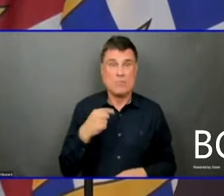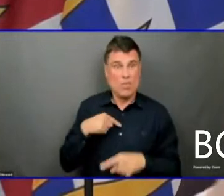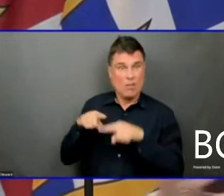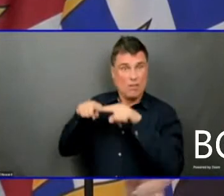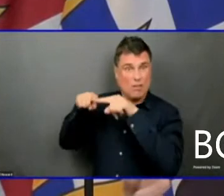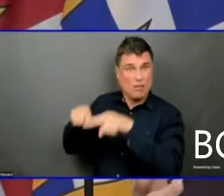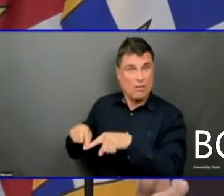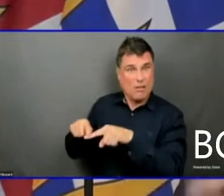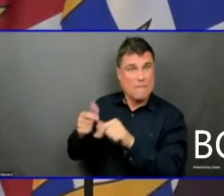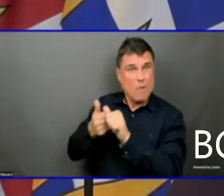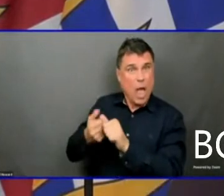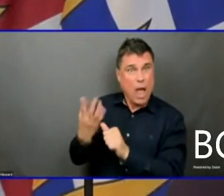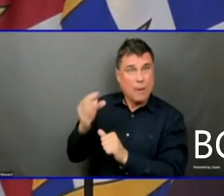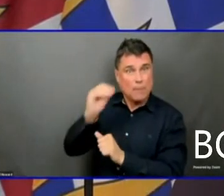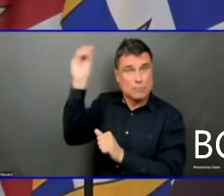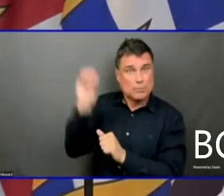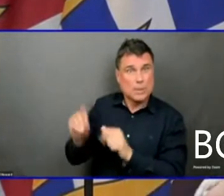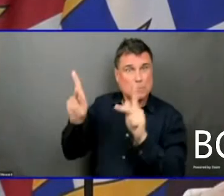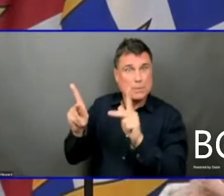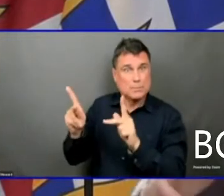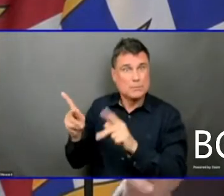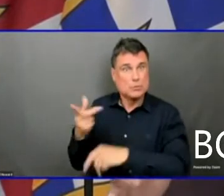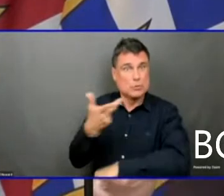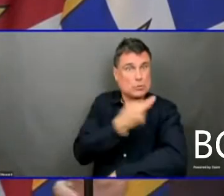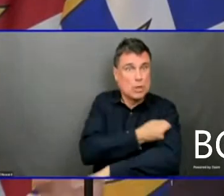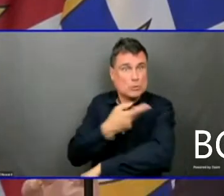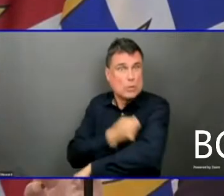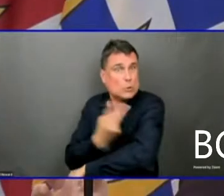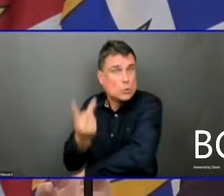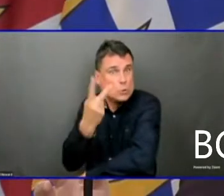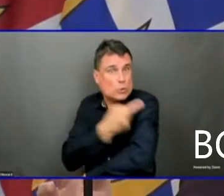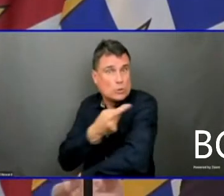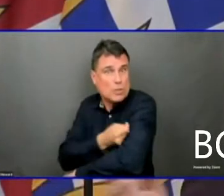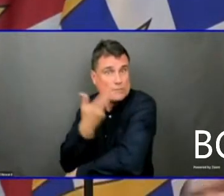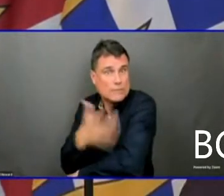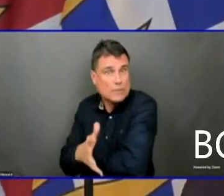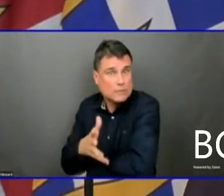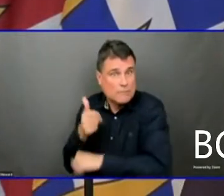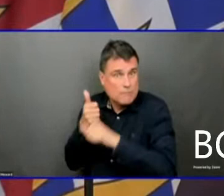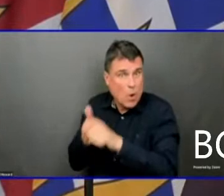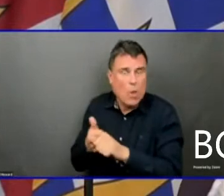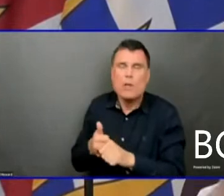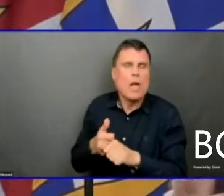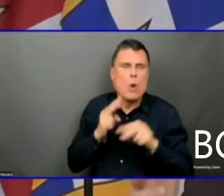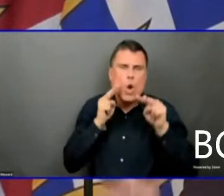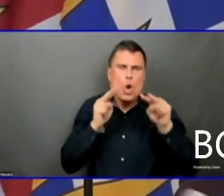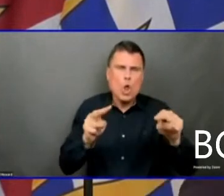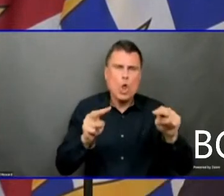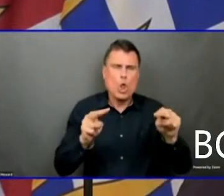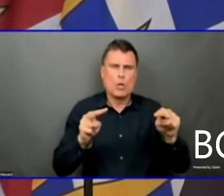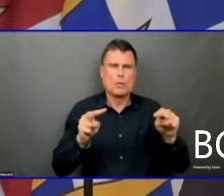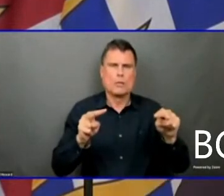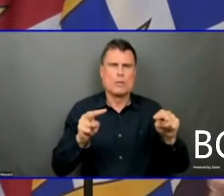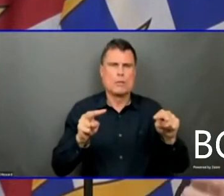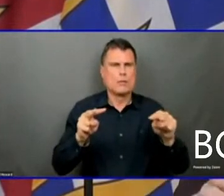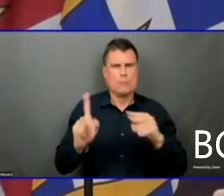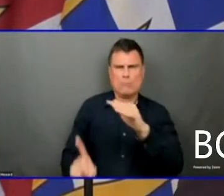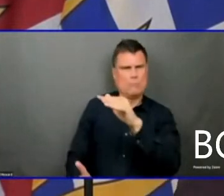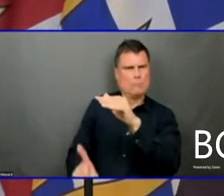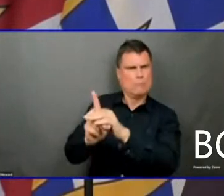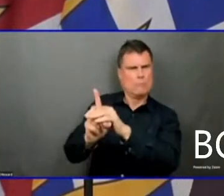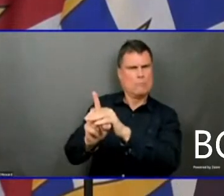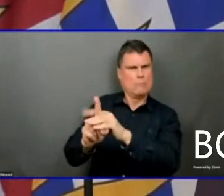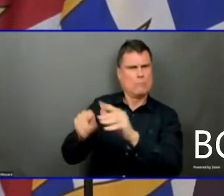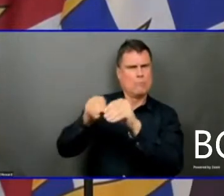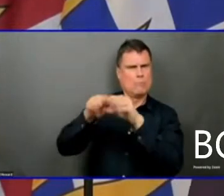度，特别是第一针还有第二针远离这个所以我们社区里边的传播